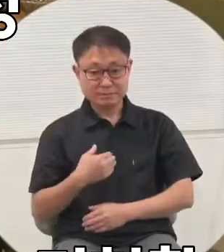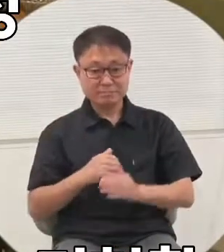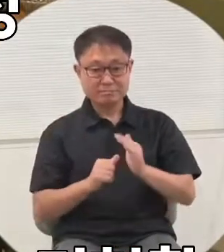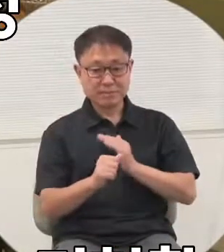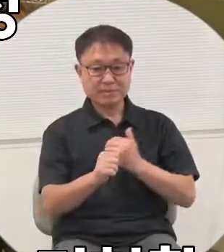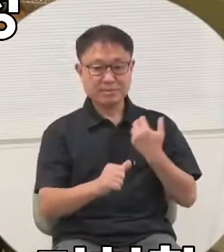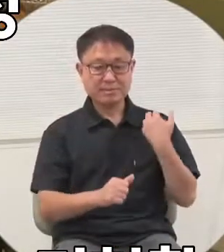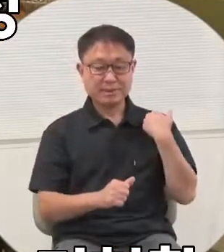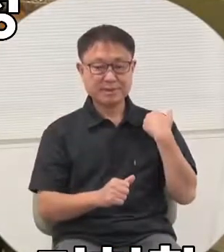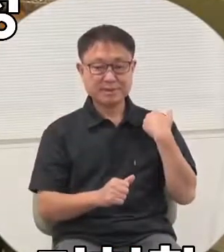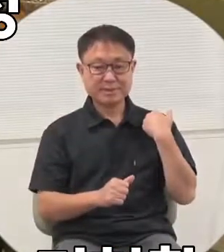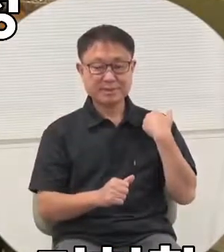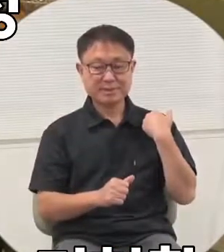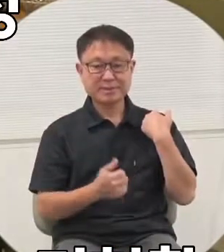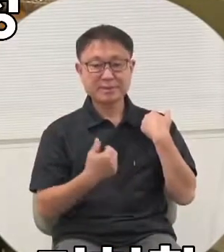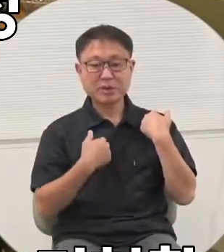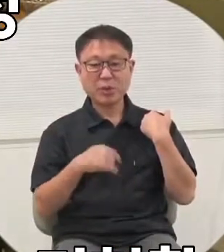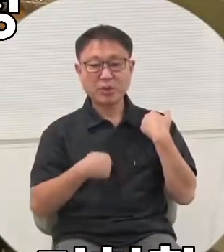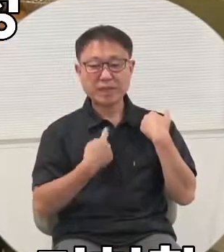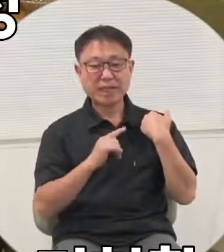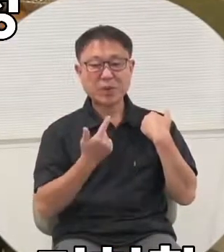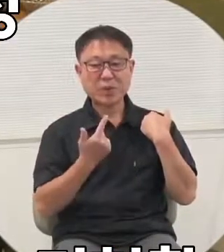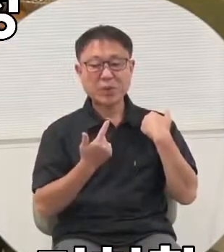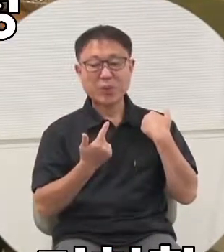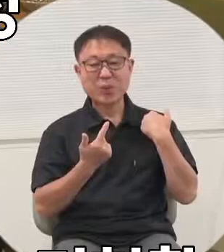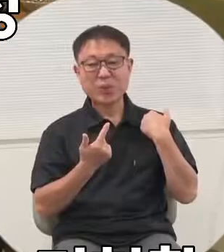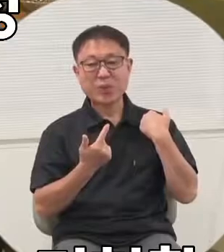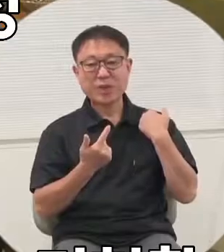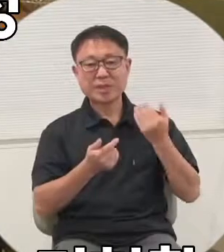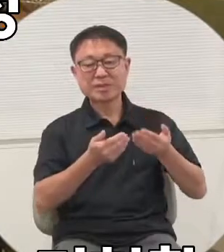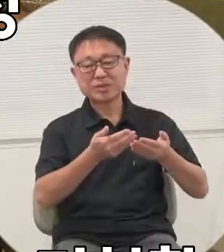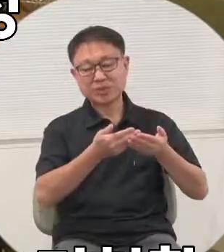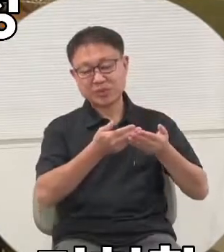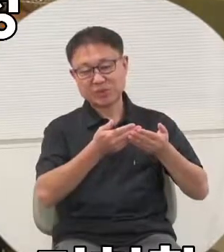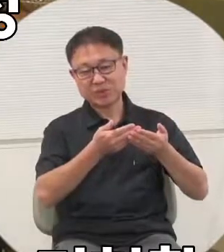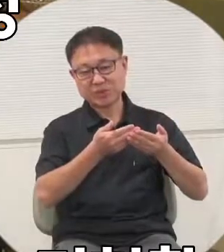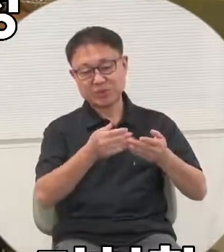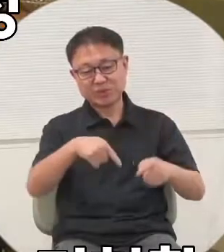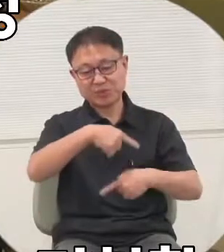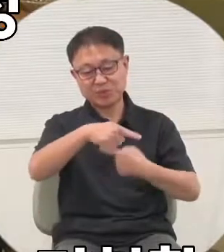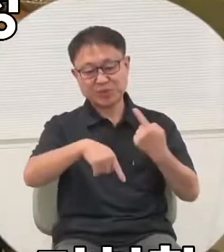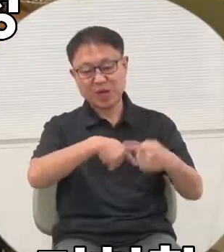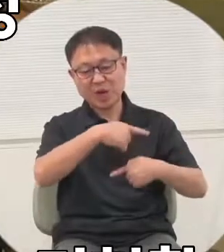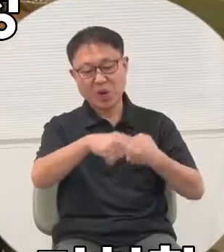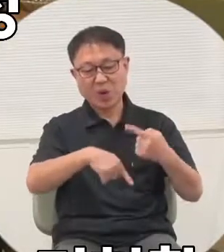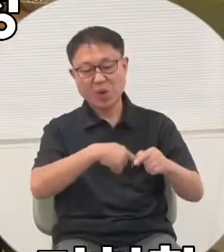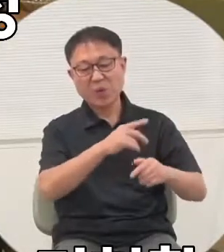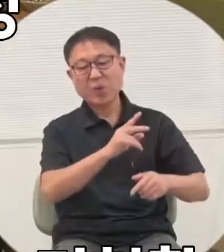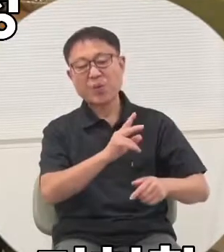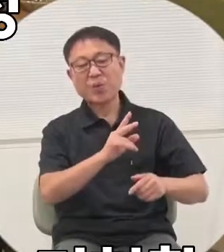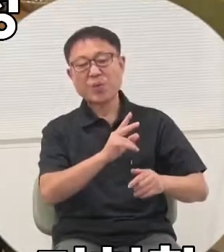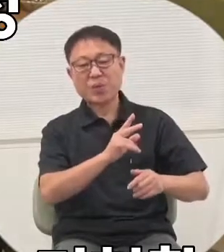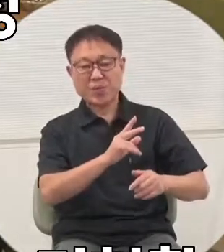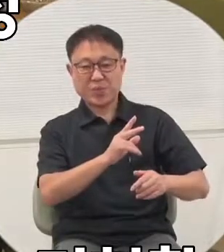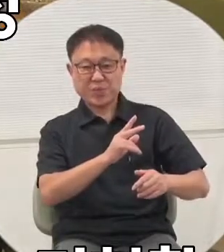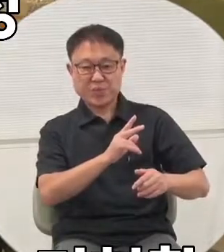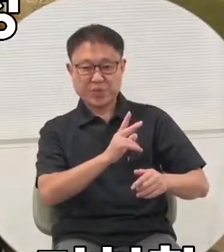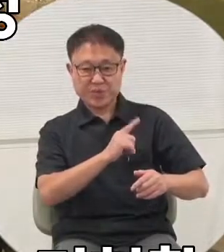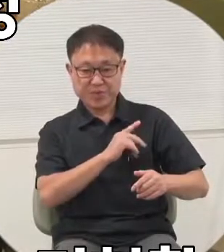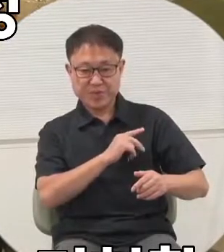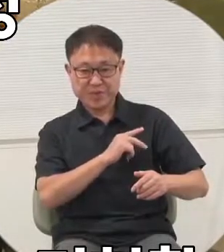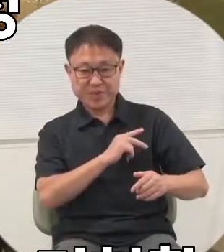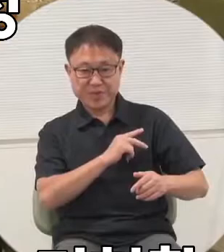맡고 있고요. 저 혼자 활동하는 건 아니고 가장 중요한 운영위원님들이 아홉 분이 계십니다. 그래서 함께하고